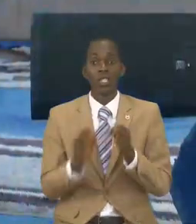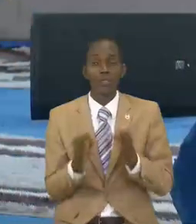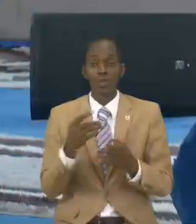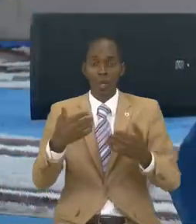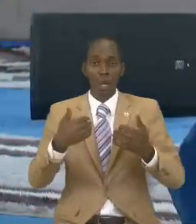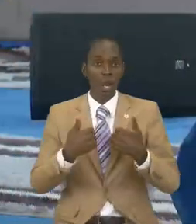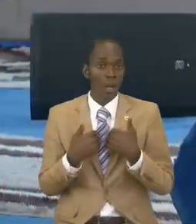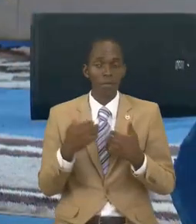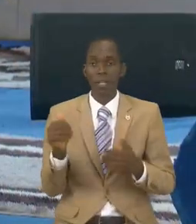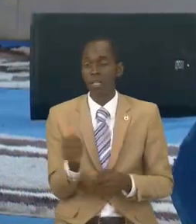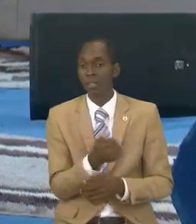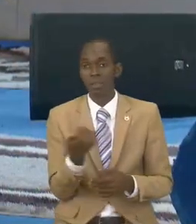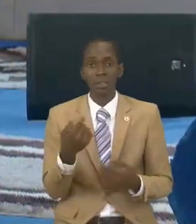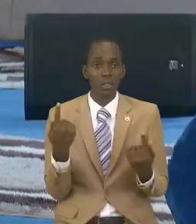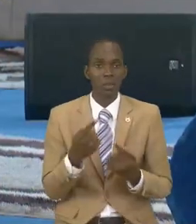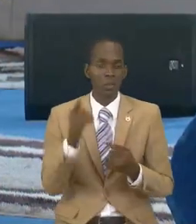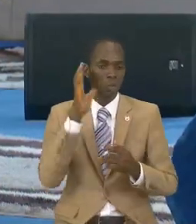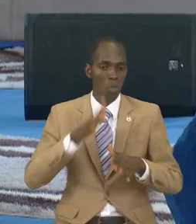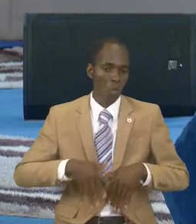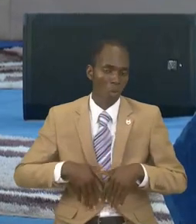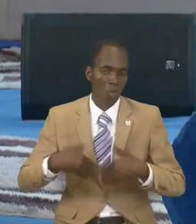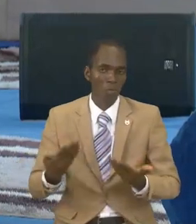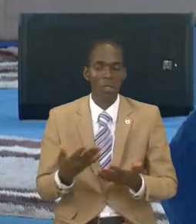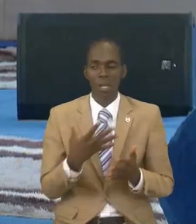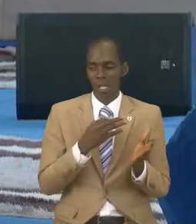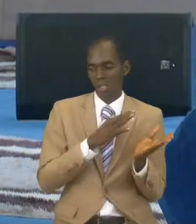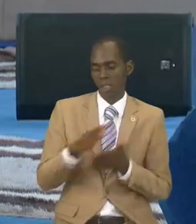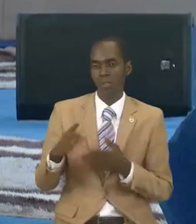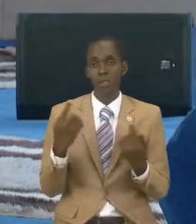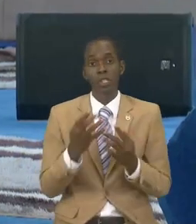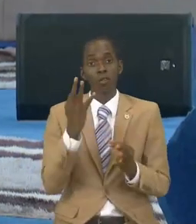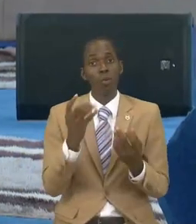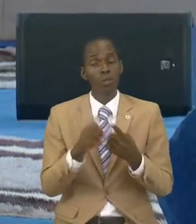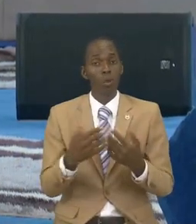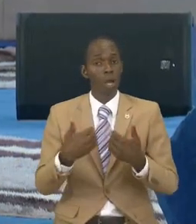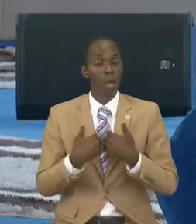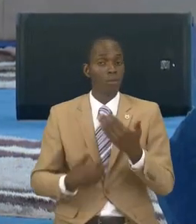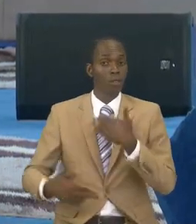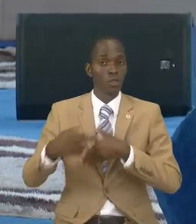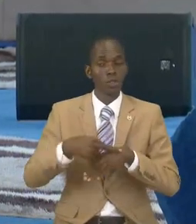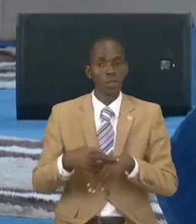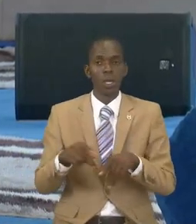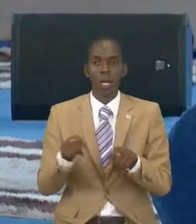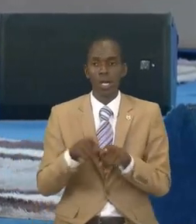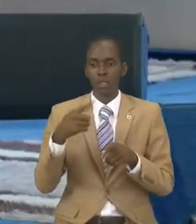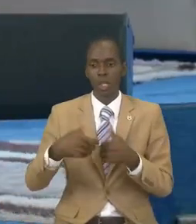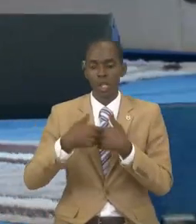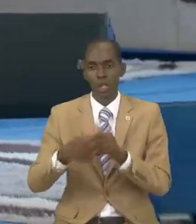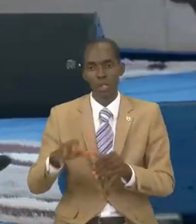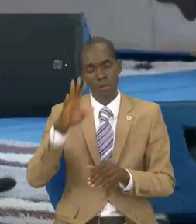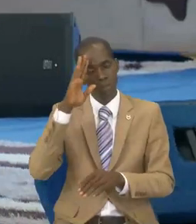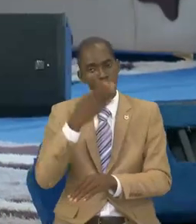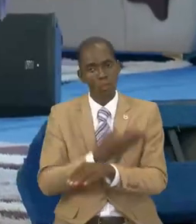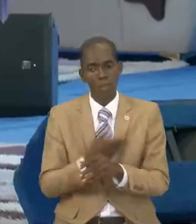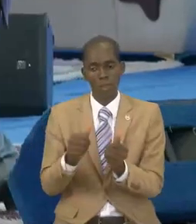devons confesser, abandonner le péché. Si nous voulons avoir la restauration, le fils prodigue, la fille prodigue, le